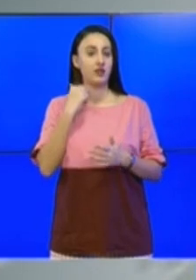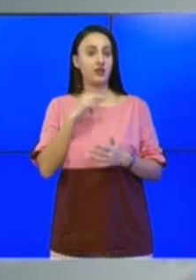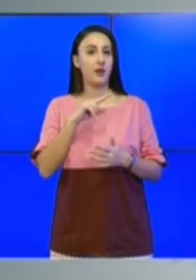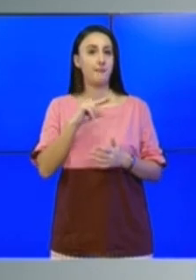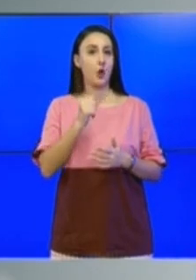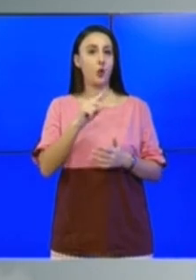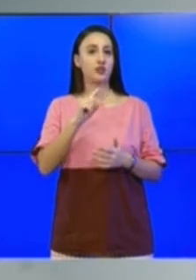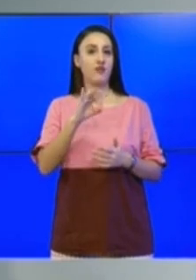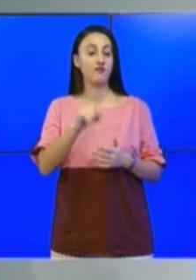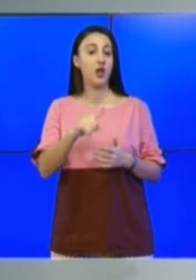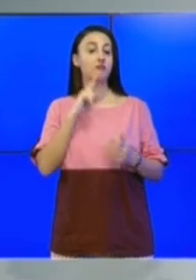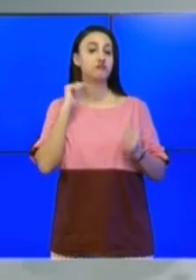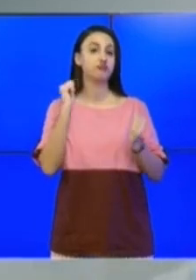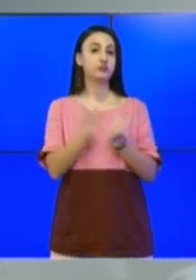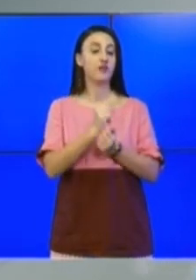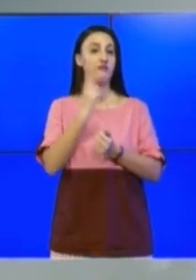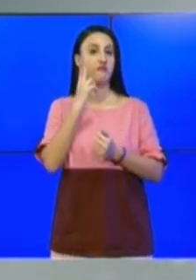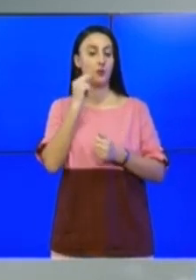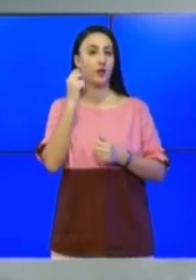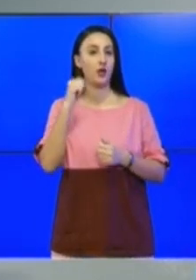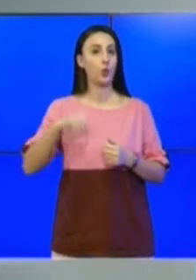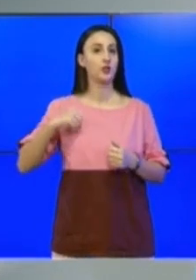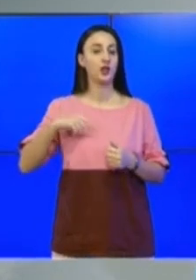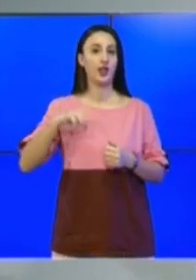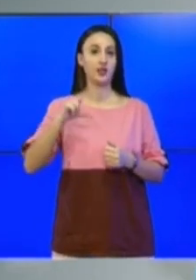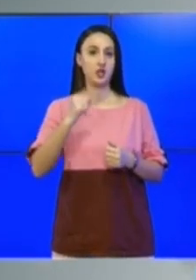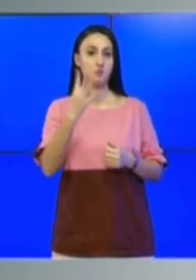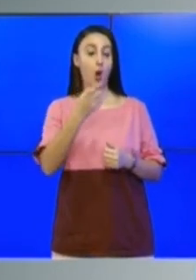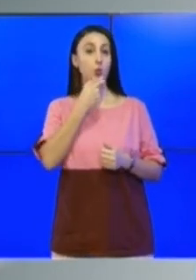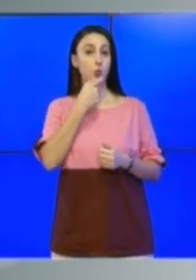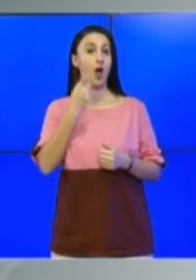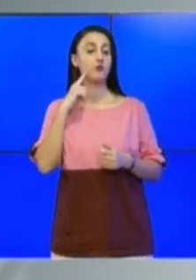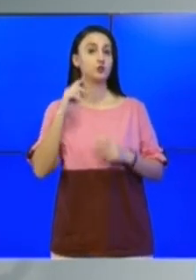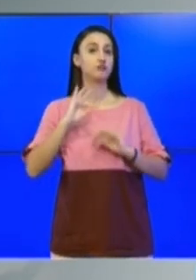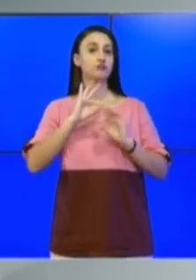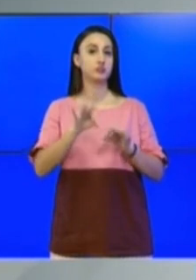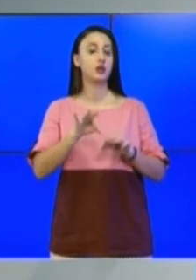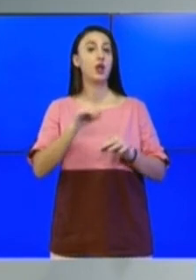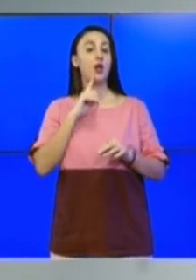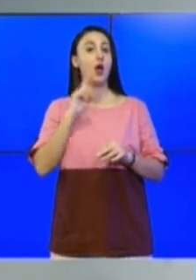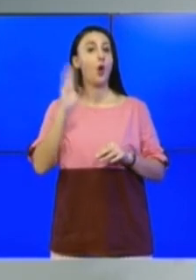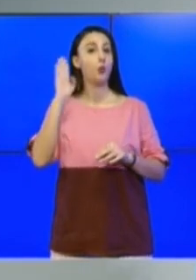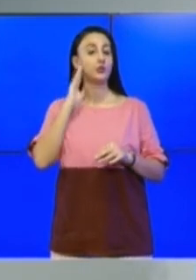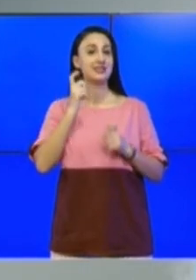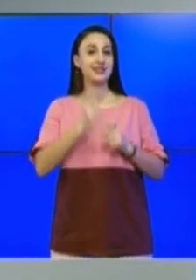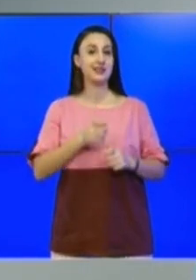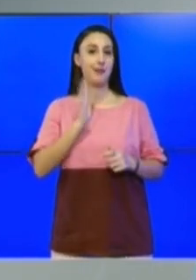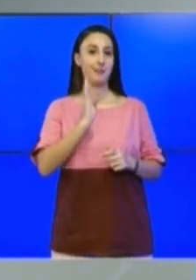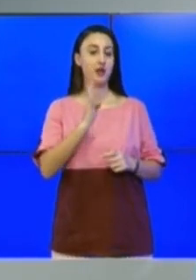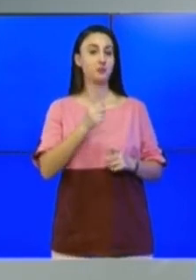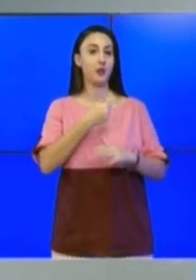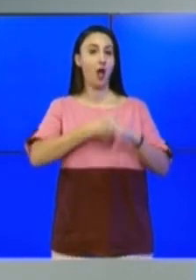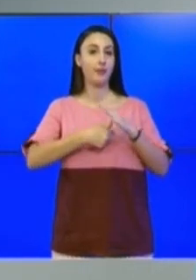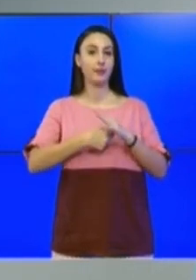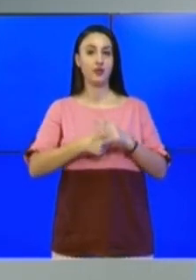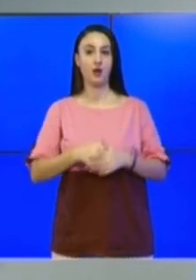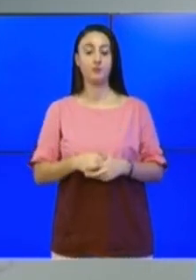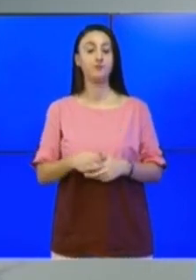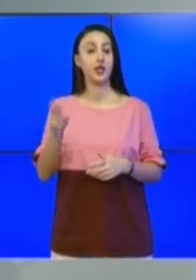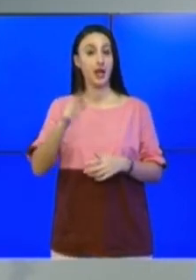A fost reținută. Este vorba despre o tânără în vârstă de 34 de ani care a fost dusă la audieri la secția 14 de poliție din capitală.